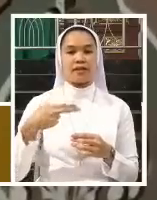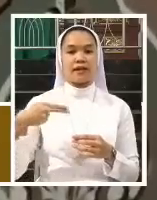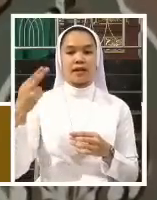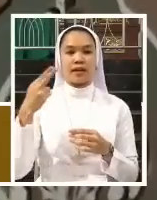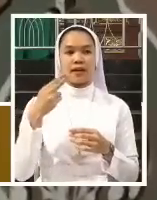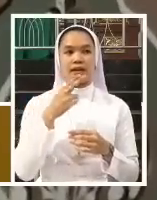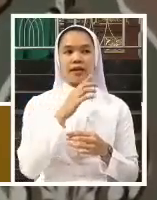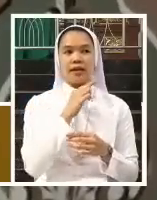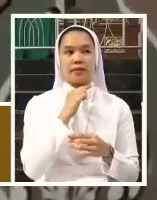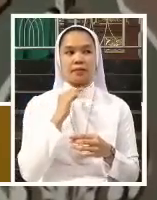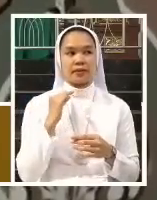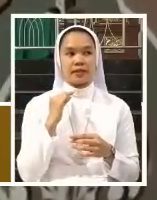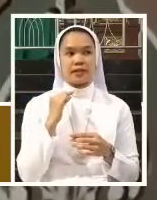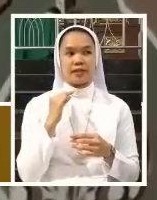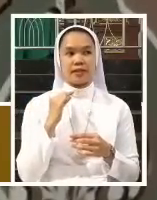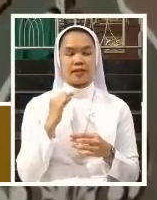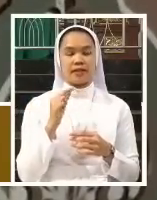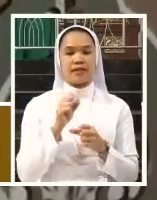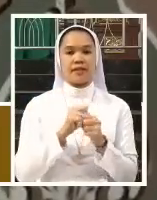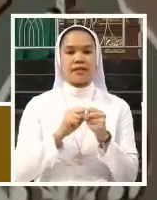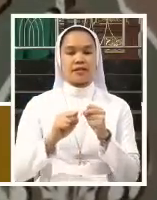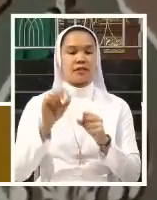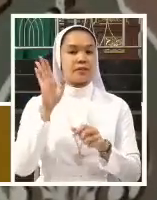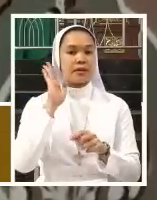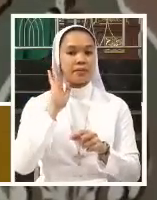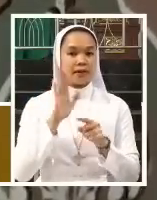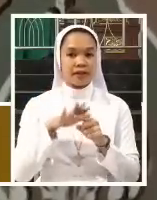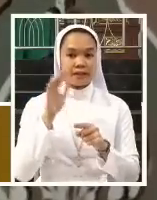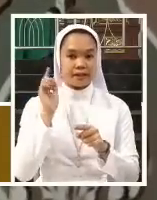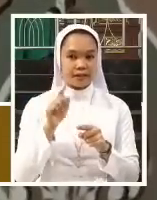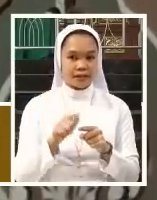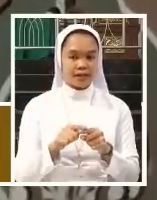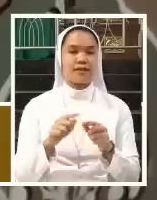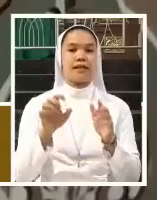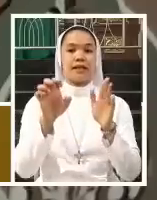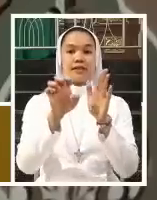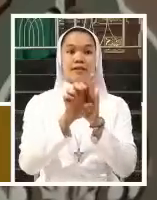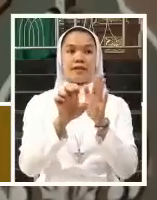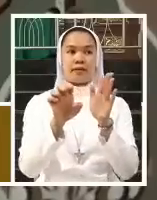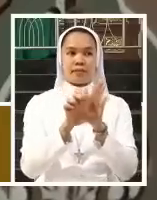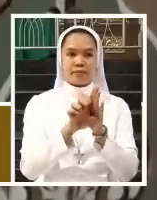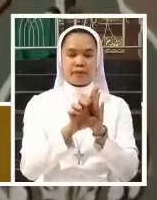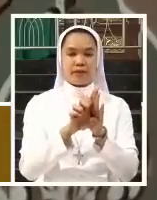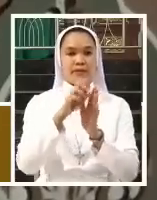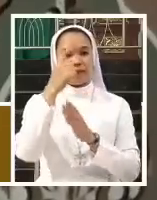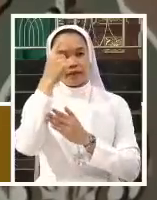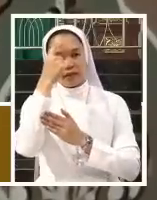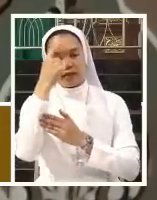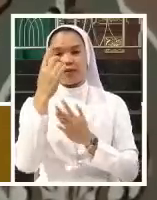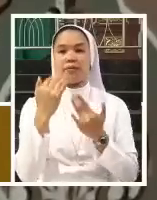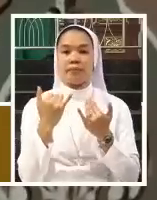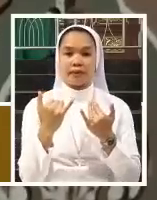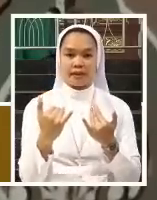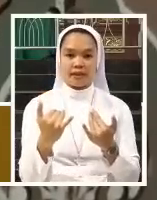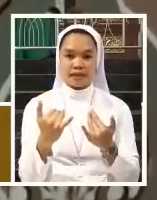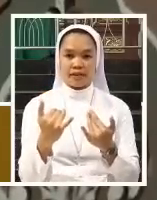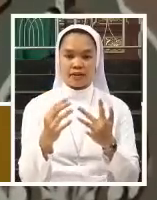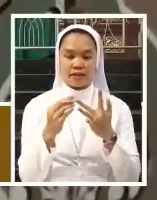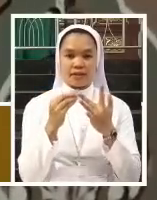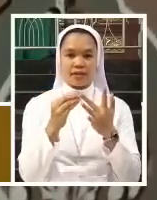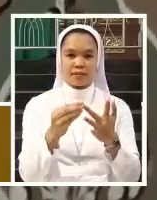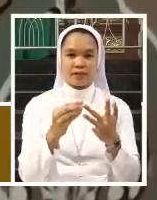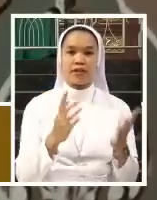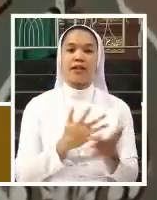padi. Kung kaya ang mga tugang, kung halimbawa ang sa tong isip ngunyan, especially sa tong